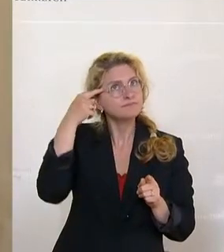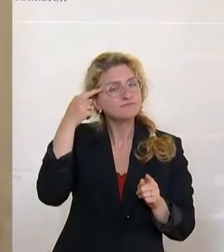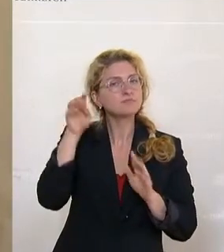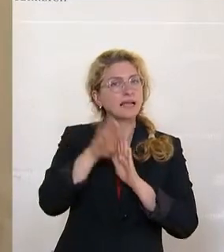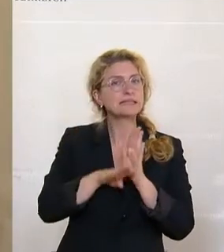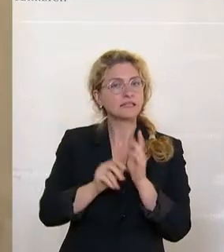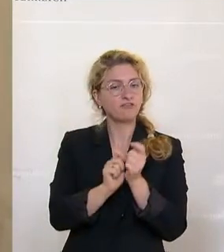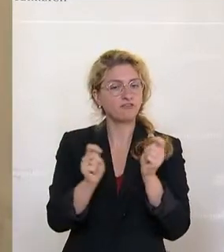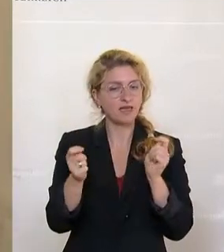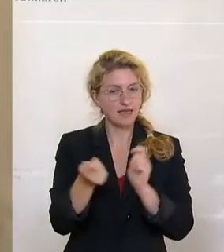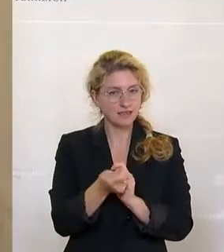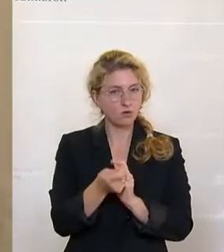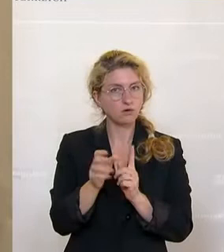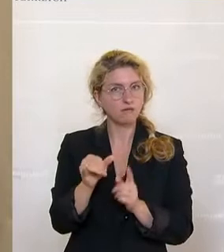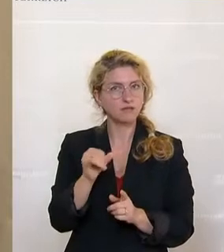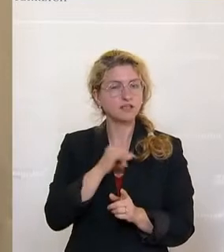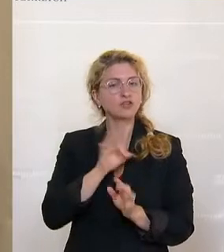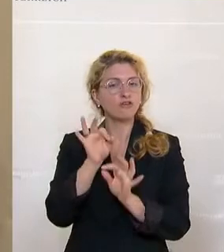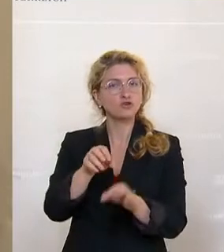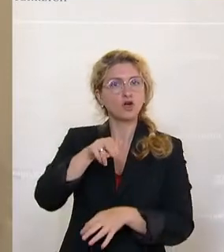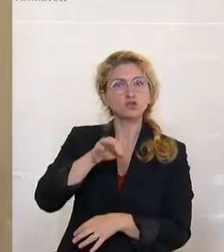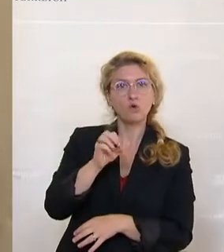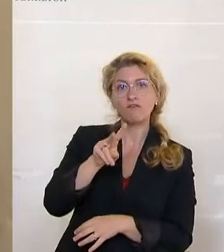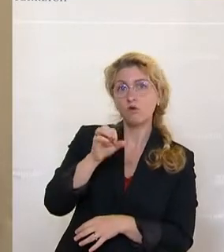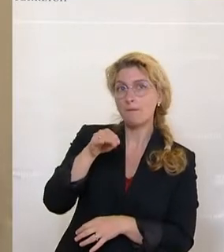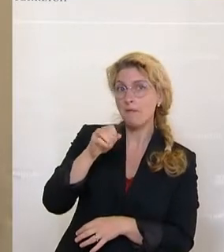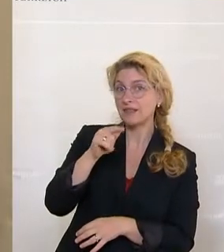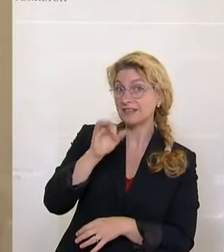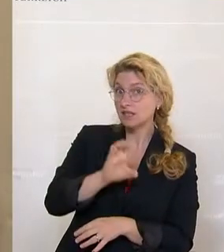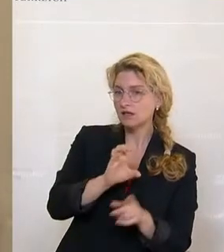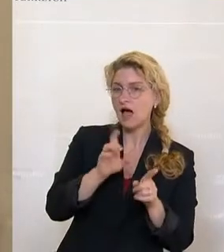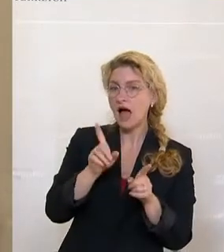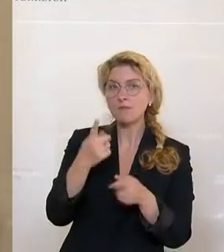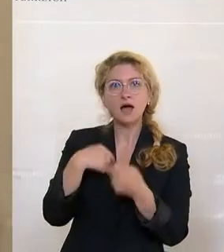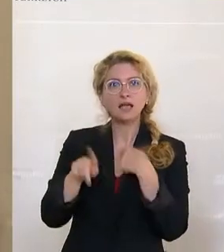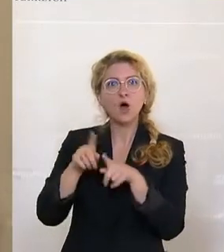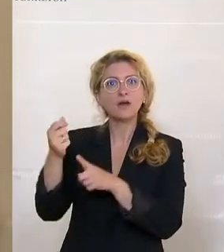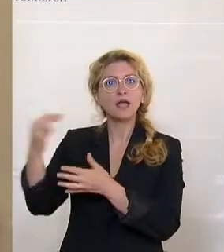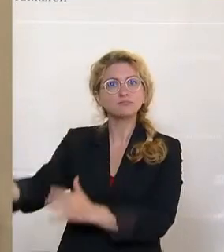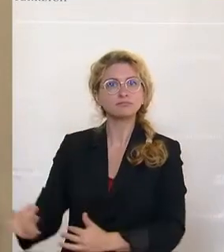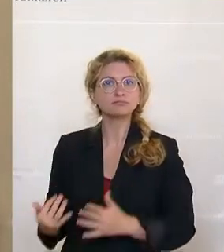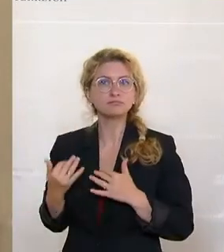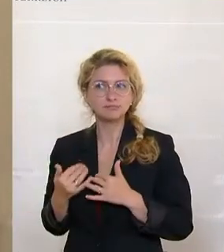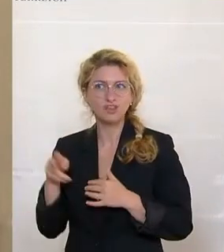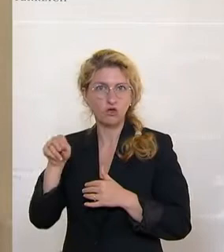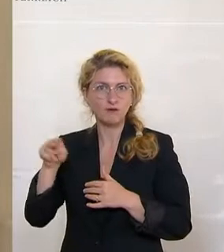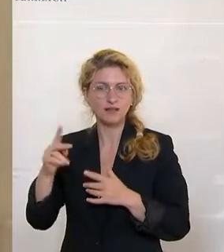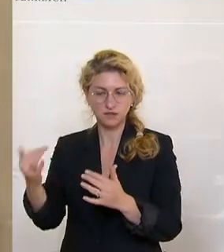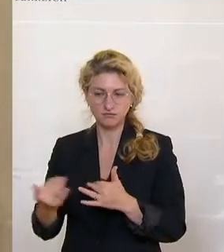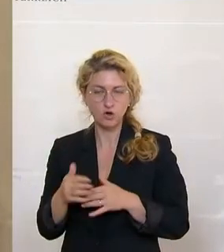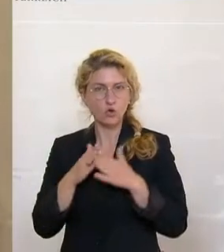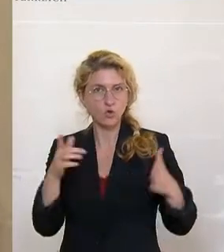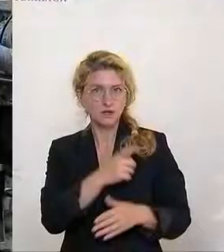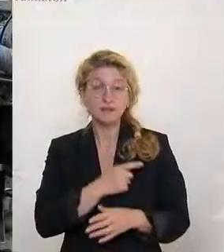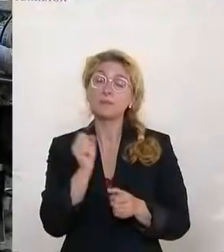ganz im Interesse der Romatik. Und andererseits gab es Geldflüsse von Seiten der Romatik in das Umfeld der großen Parteien, insbesondere